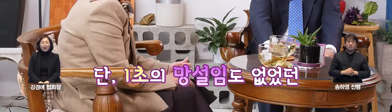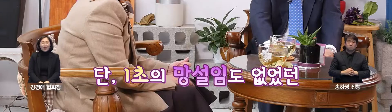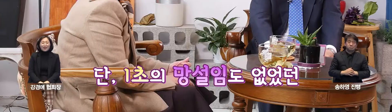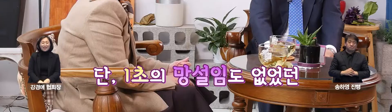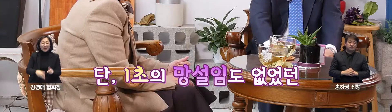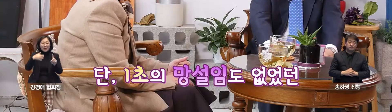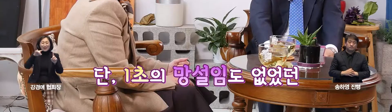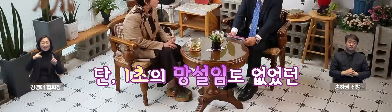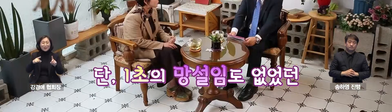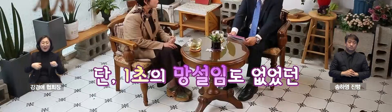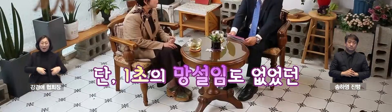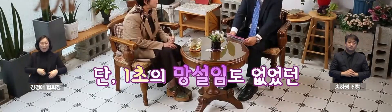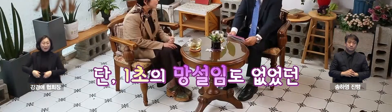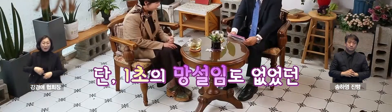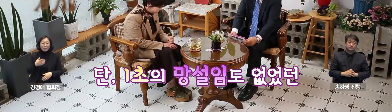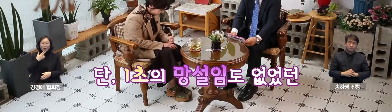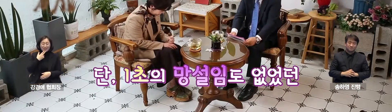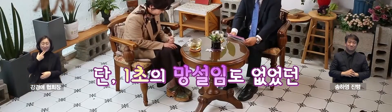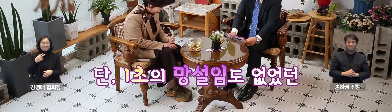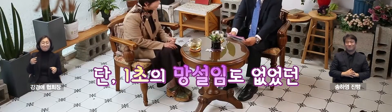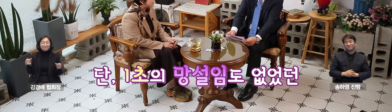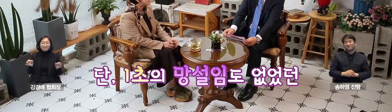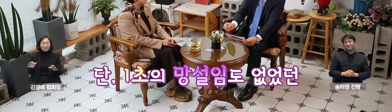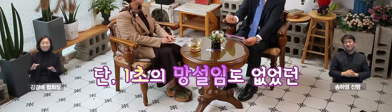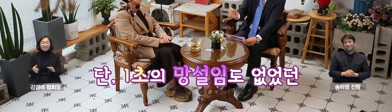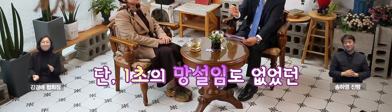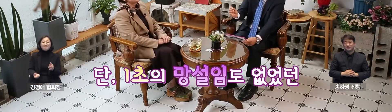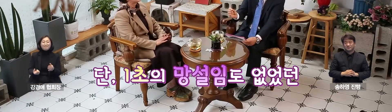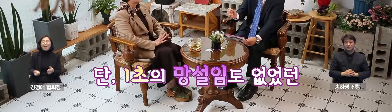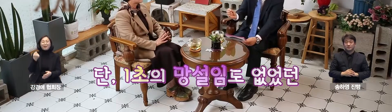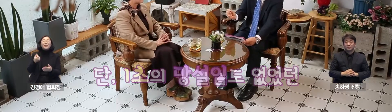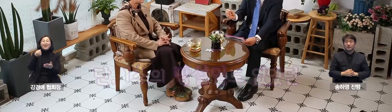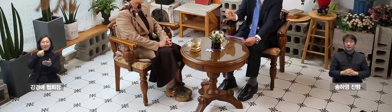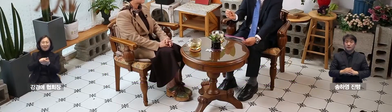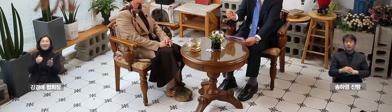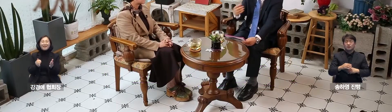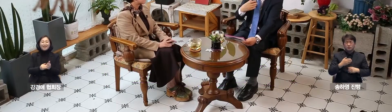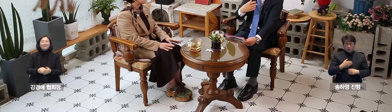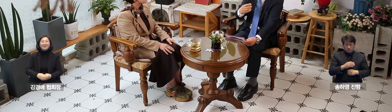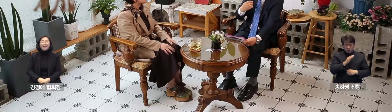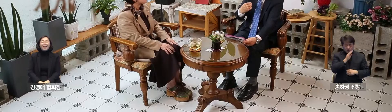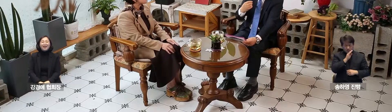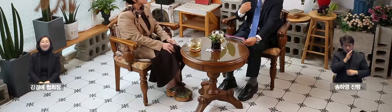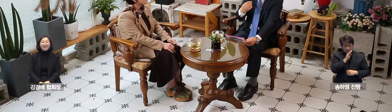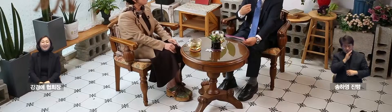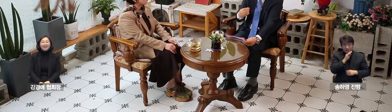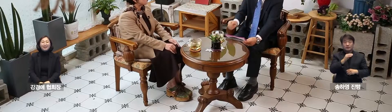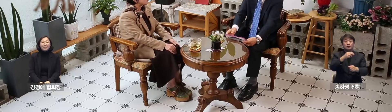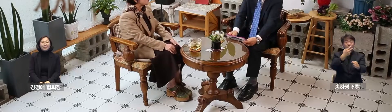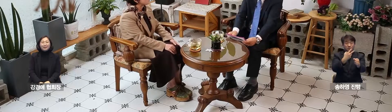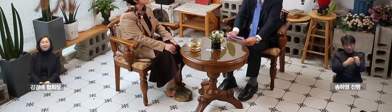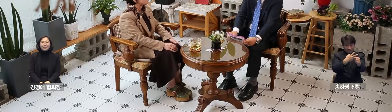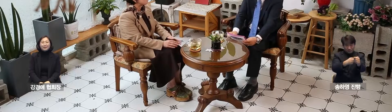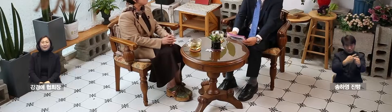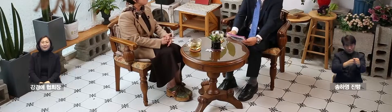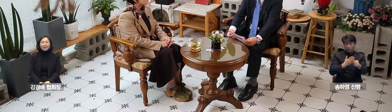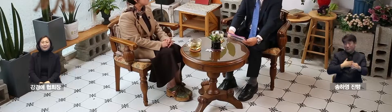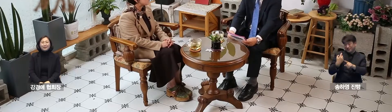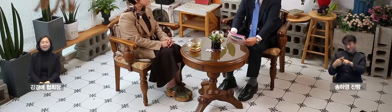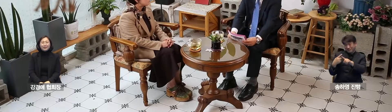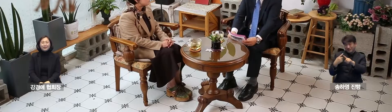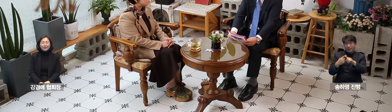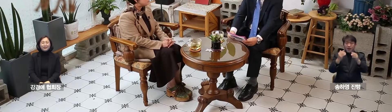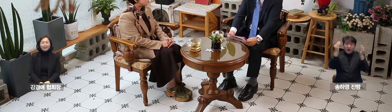1초의 망설임도 사실은 없었어요. 사실 뭐 교육자도 네. 저도 그런 사람인데